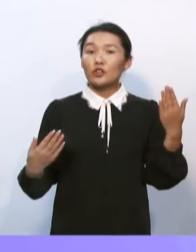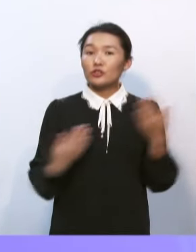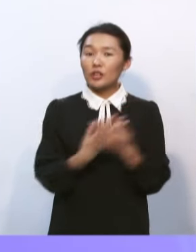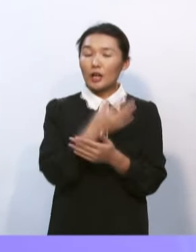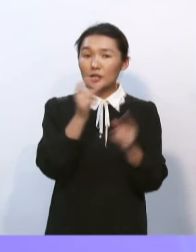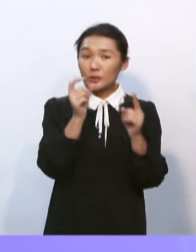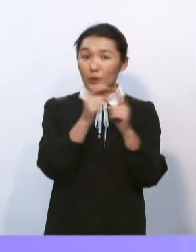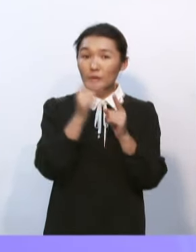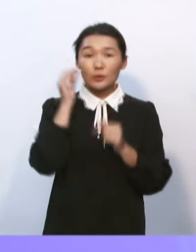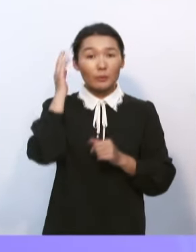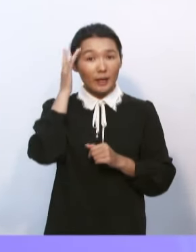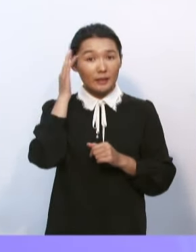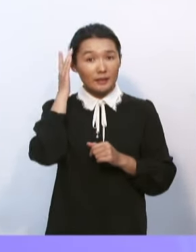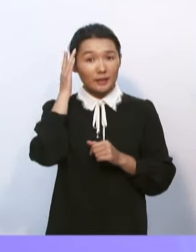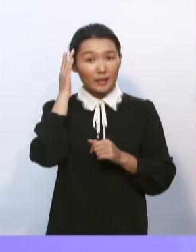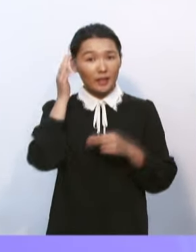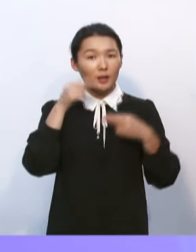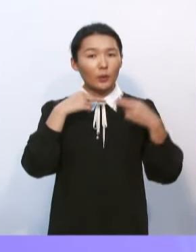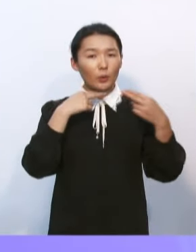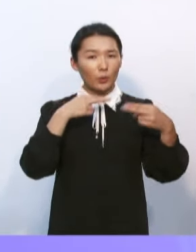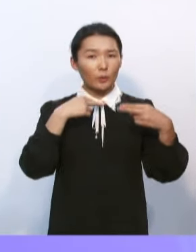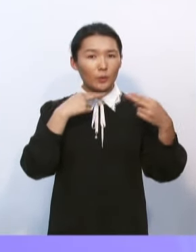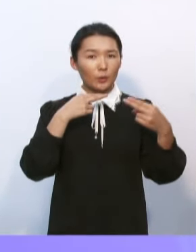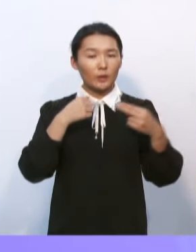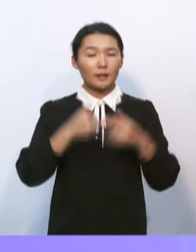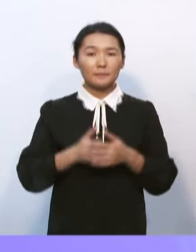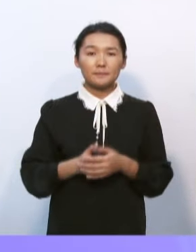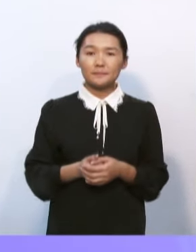Жаңы сөздөрдүн маанисине көңүл бургула.